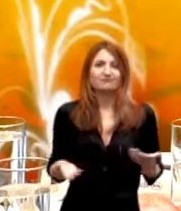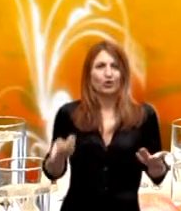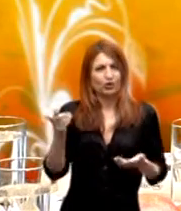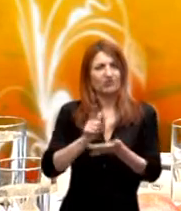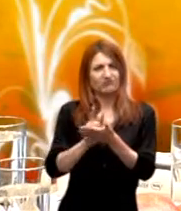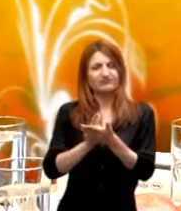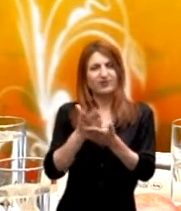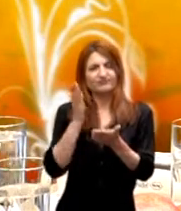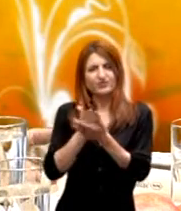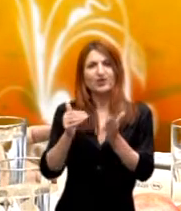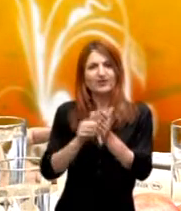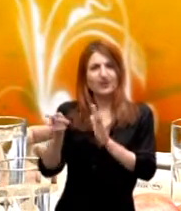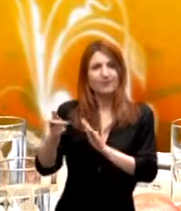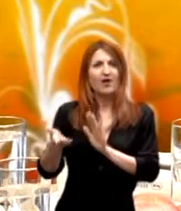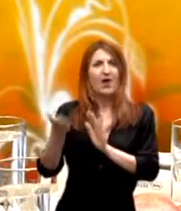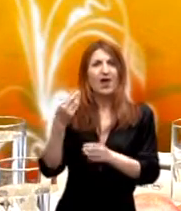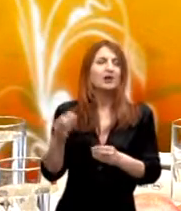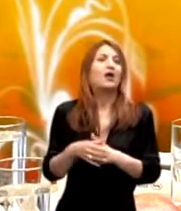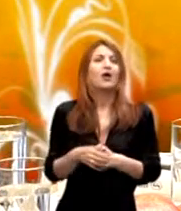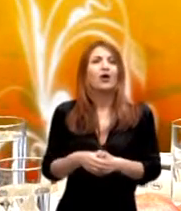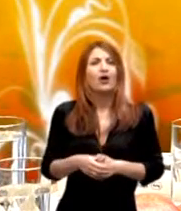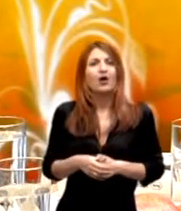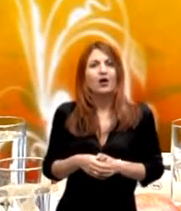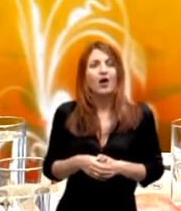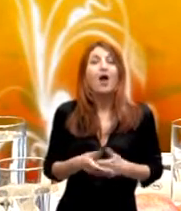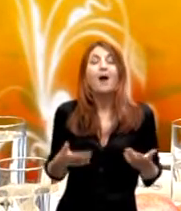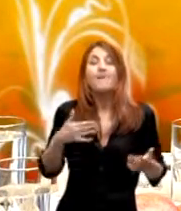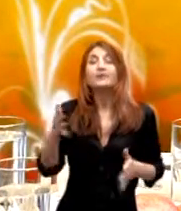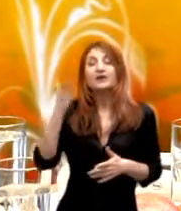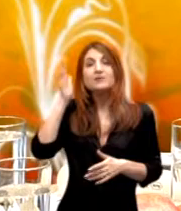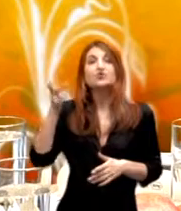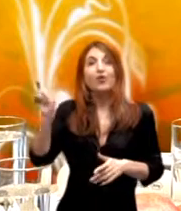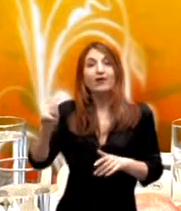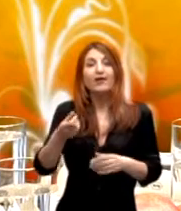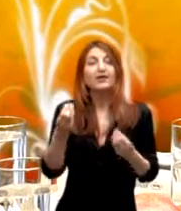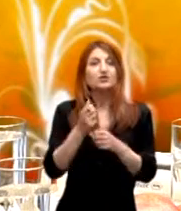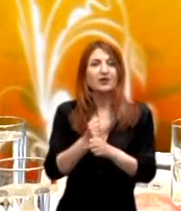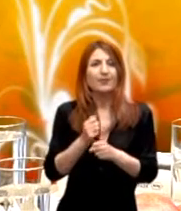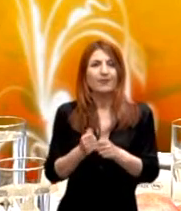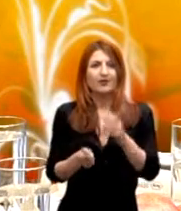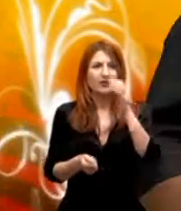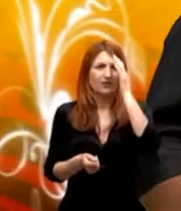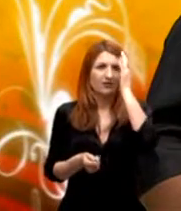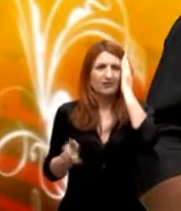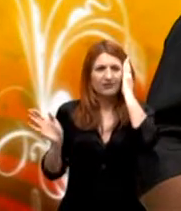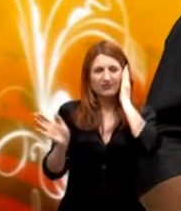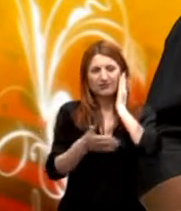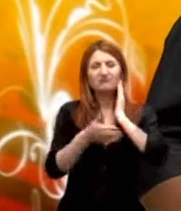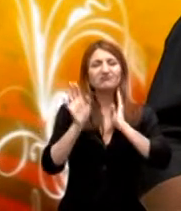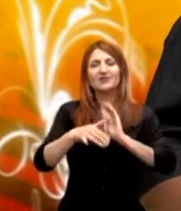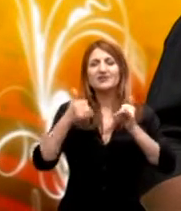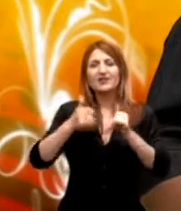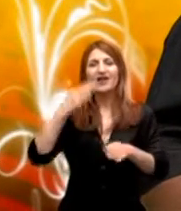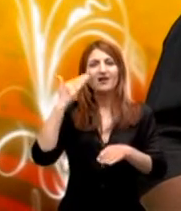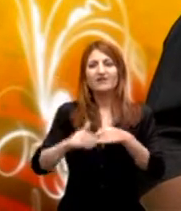pokrene, je li tako? A možda se već pokrenula. A, pokrenula se, da. Ali mi se čini kako je... Već je vrijeme lagano i prošlo, sad je krajnje vrijeme. Da, sad